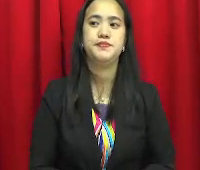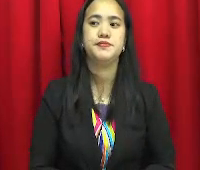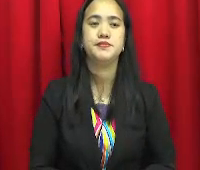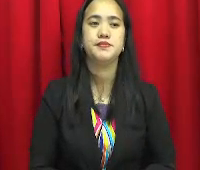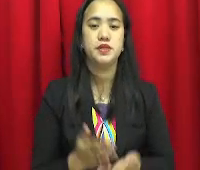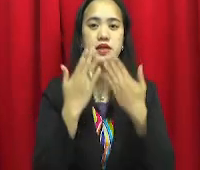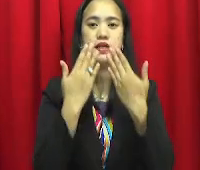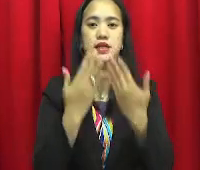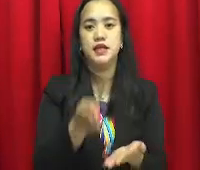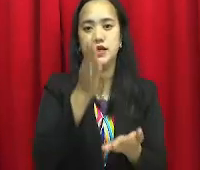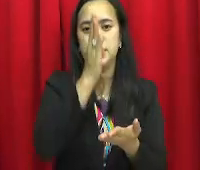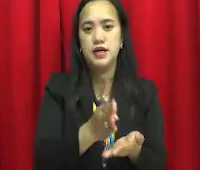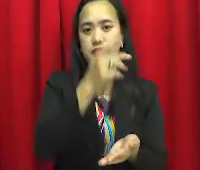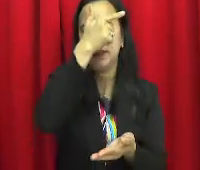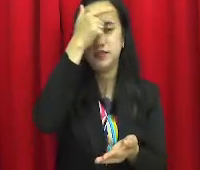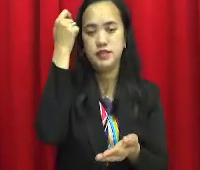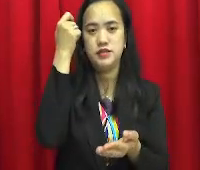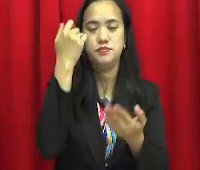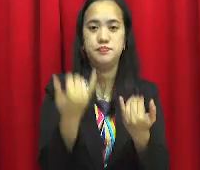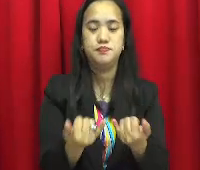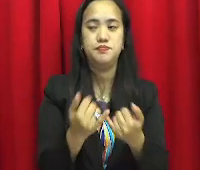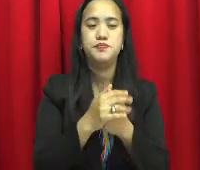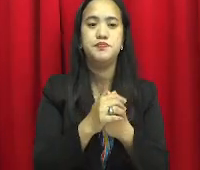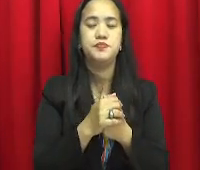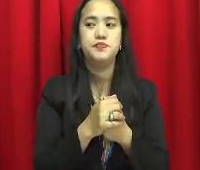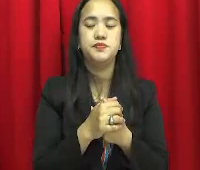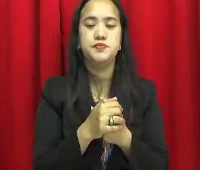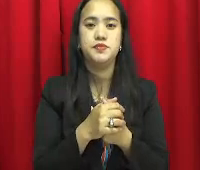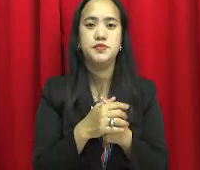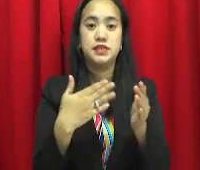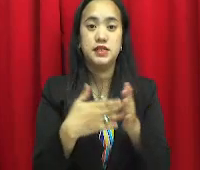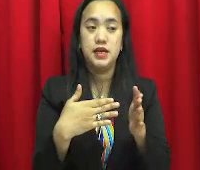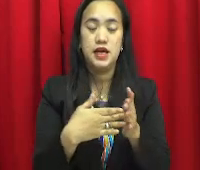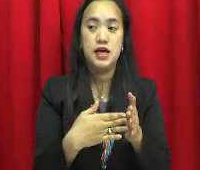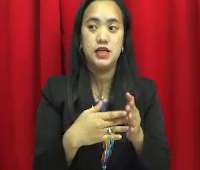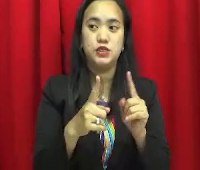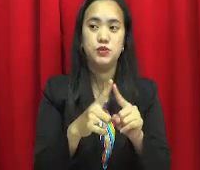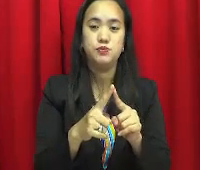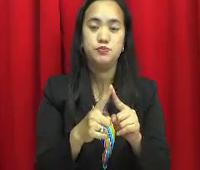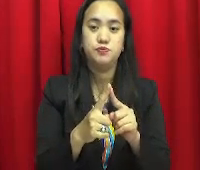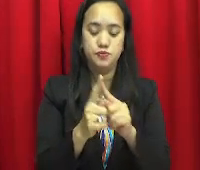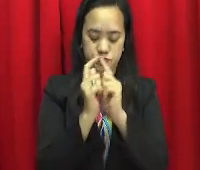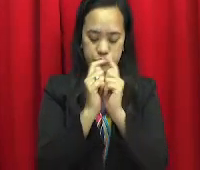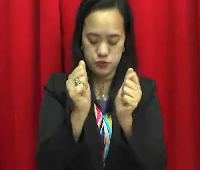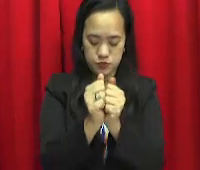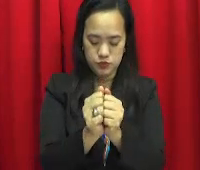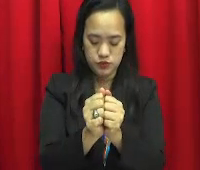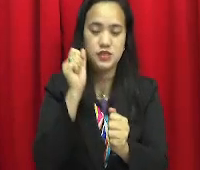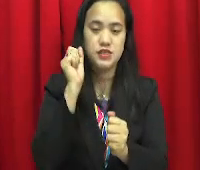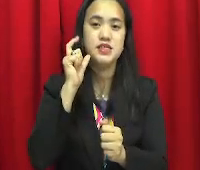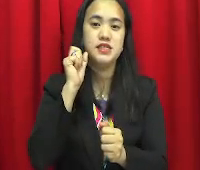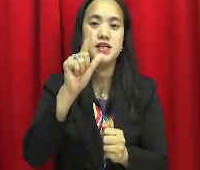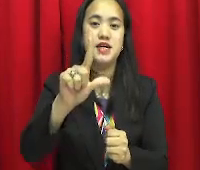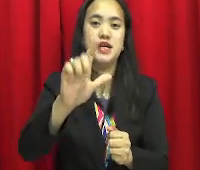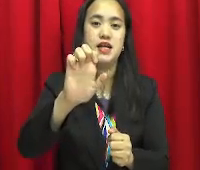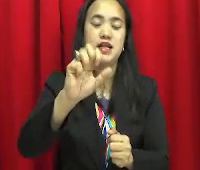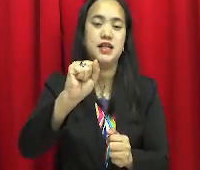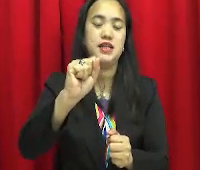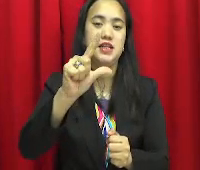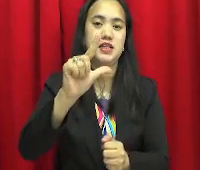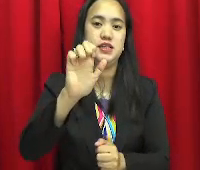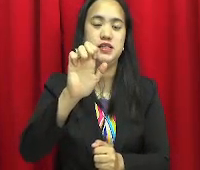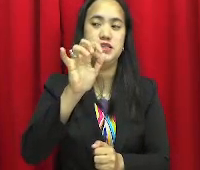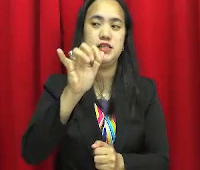sa Panginoon. Muli po natin nakasama si Sister Lesley Rito, ang butihing asawa po ni